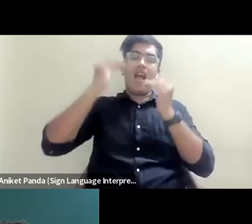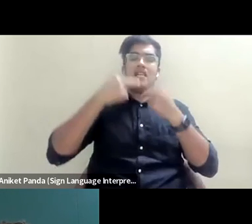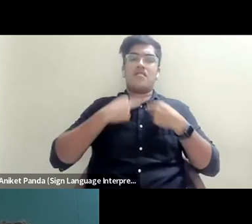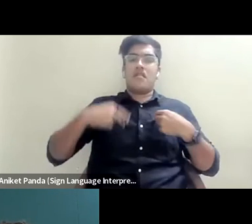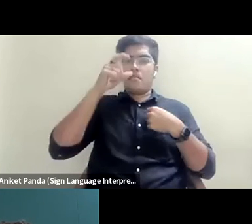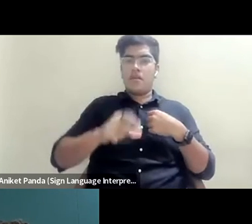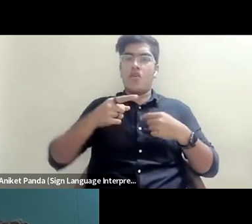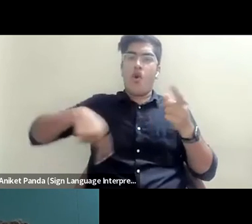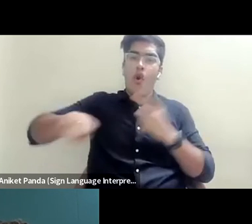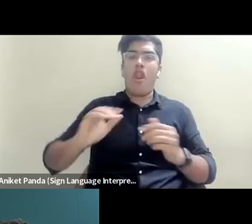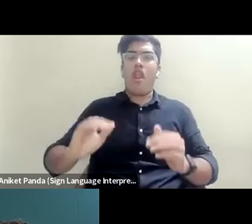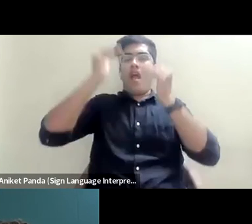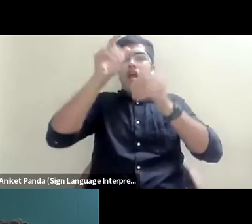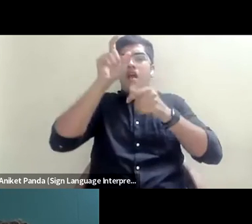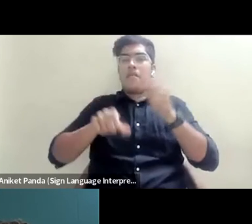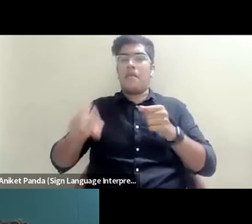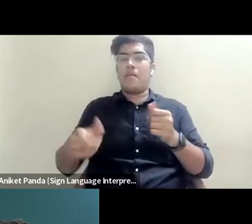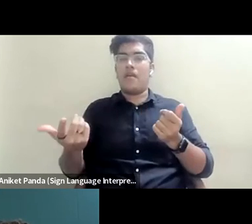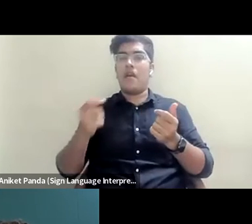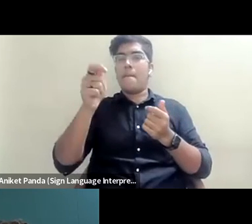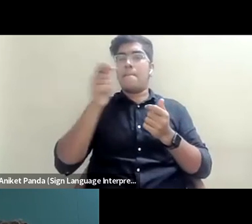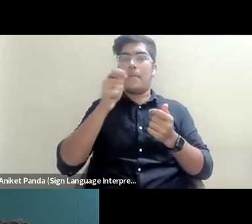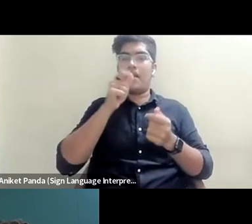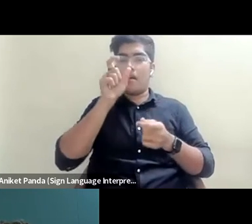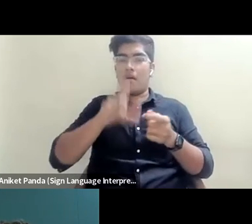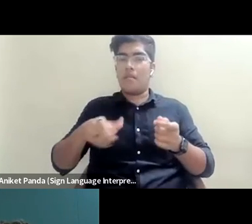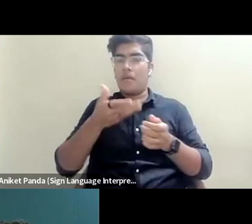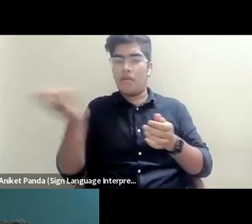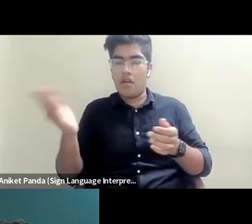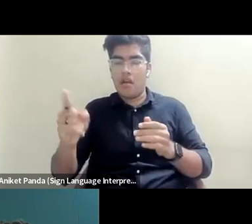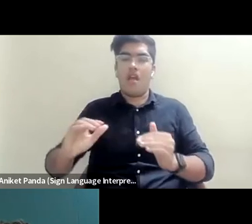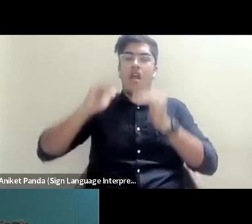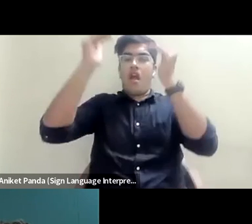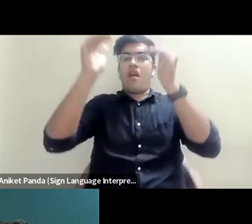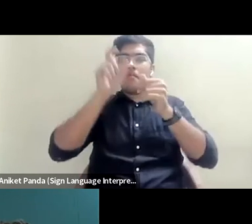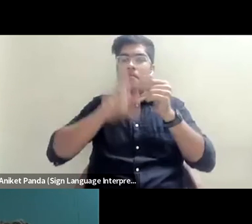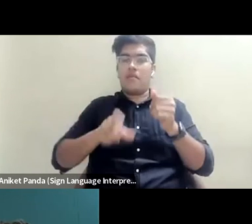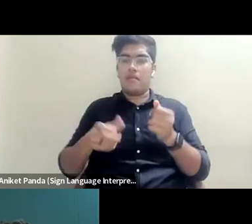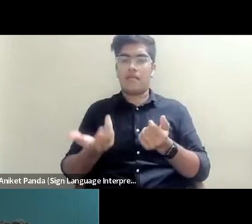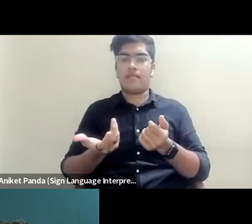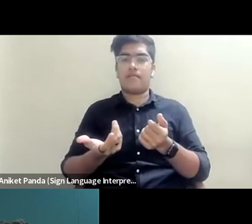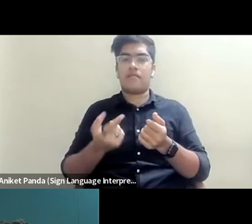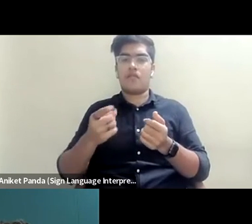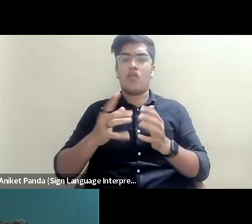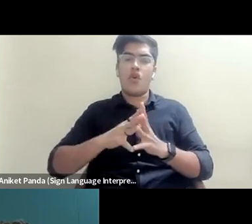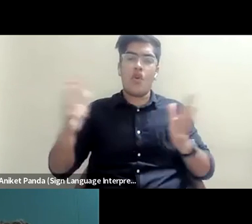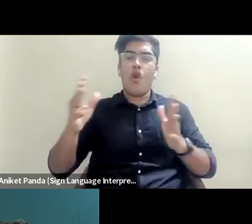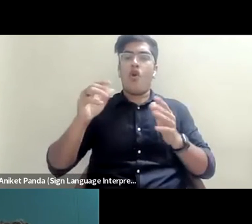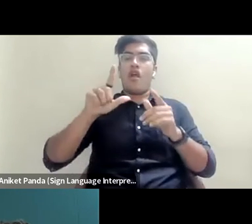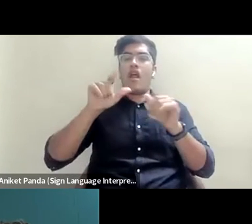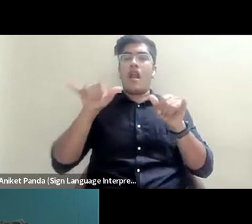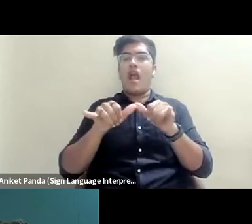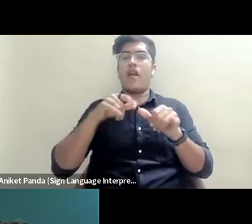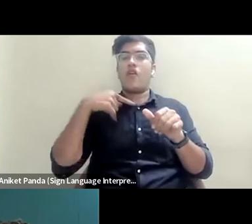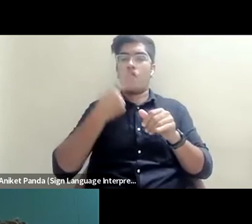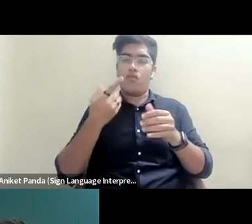इस देश का मीडिया देखो, मीडिया के पूरे एडिटर है वो लोग अपर कास्ट बैठे हैं। सबसे ज्यादा जमीन वाले लोग वही